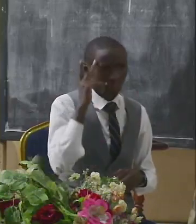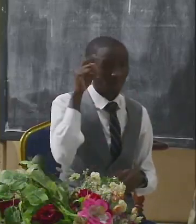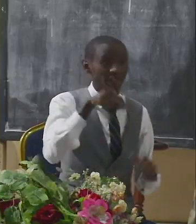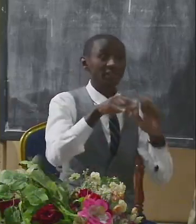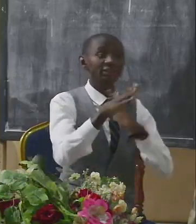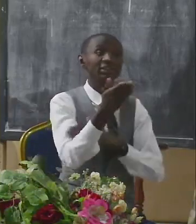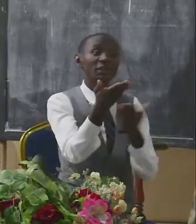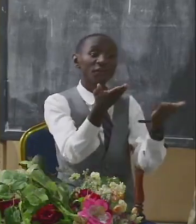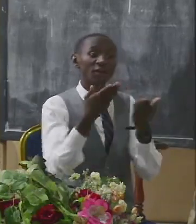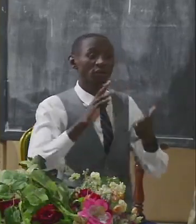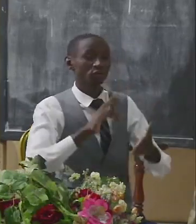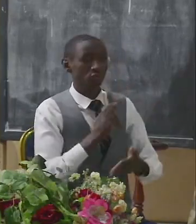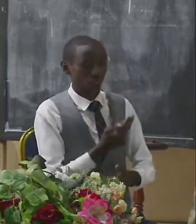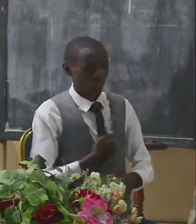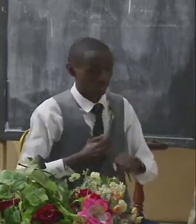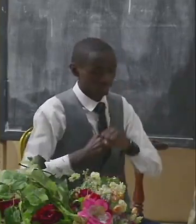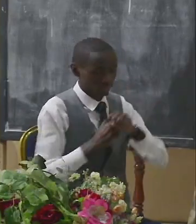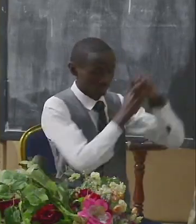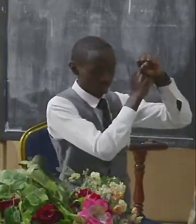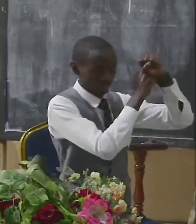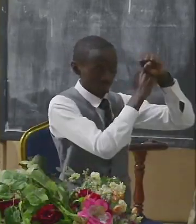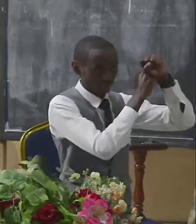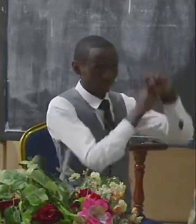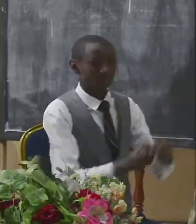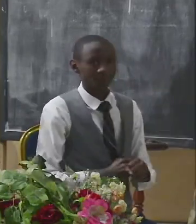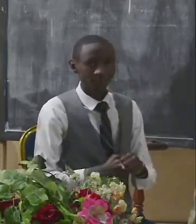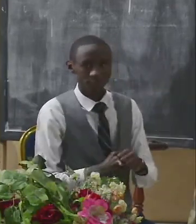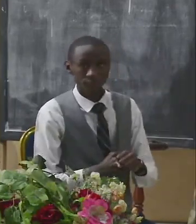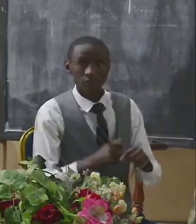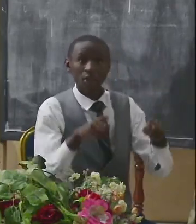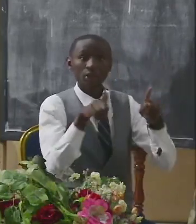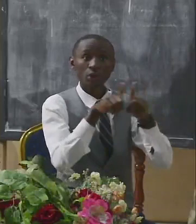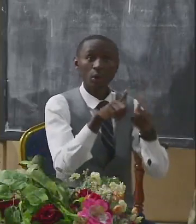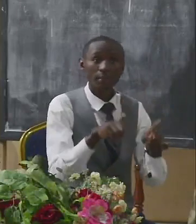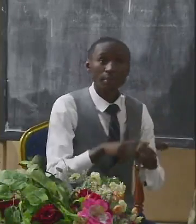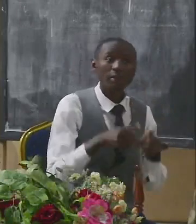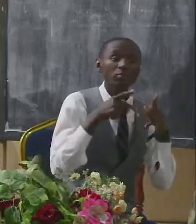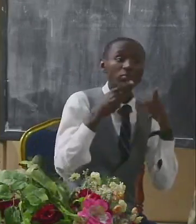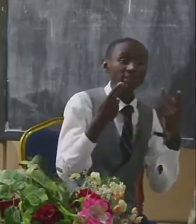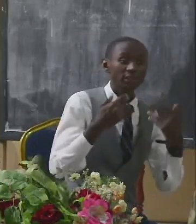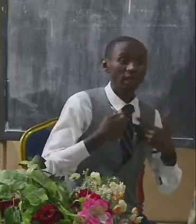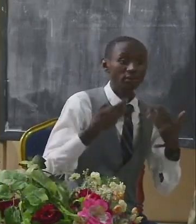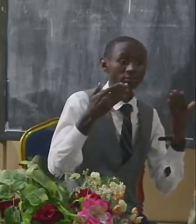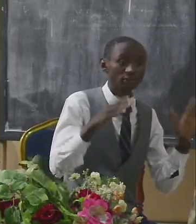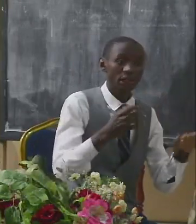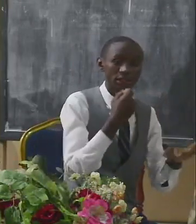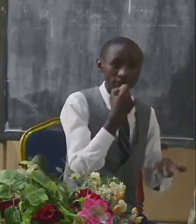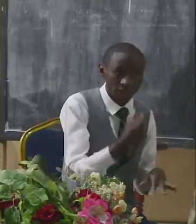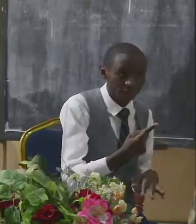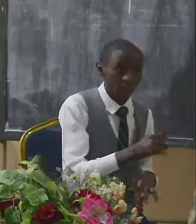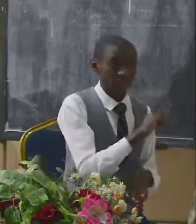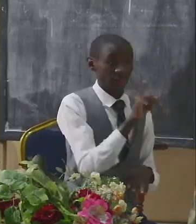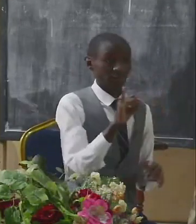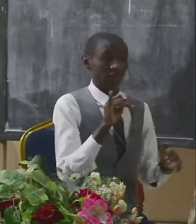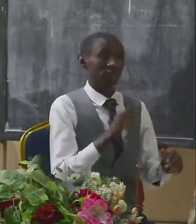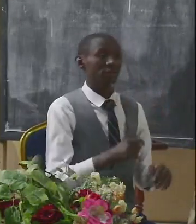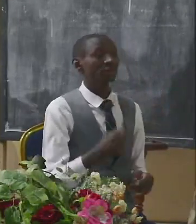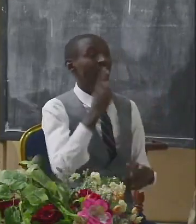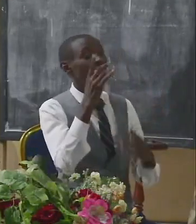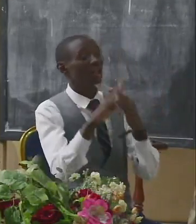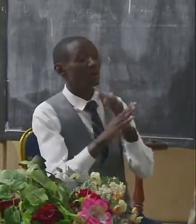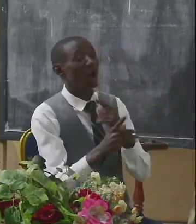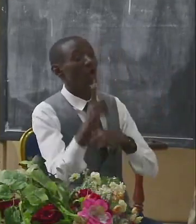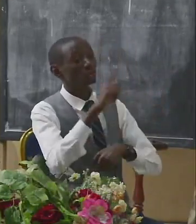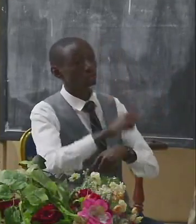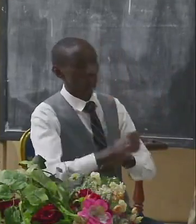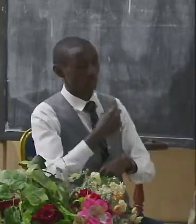nous assister. Na zani ya kwamba Mungu atatusaidia. Comme le berger l'a dit, kama vile mchungaji alisema, je seulement aujourd'hui. Niko tu na